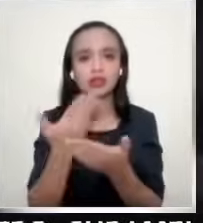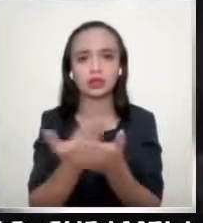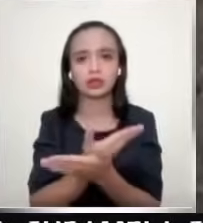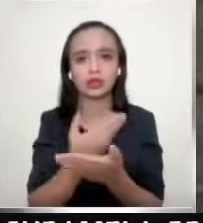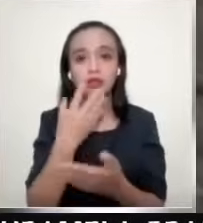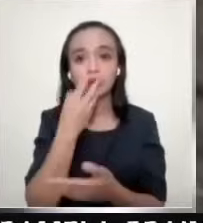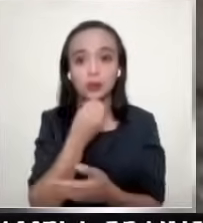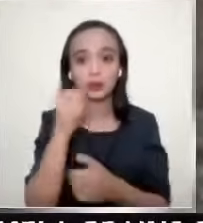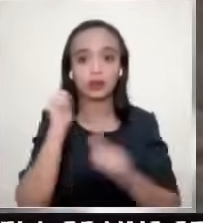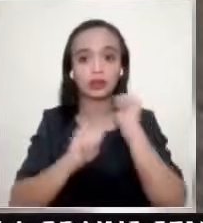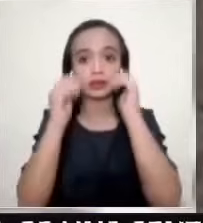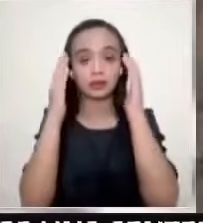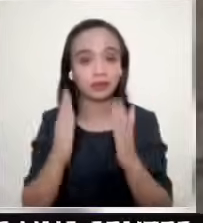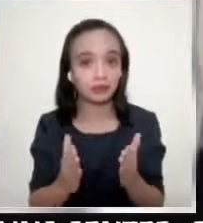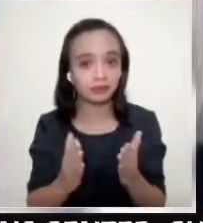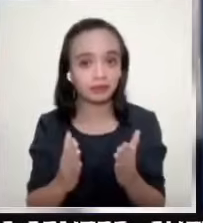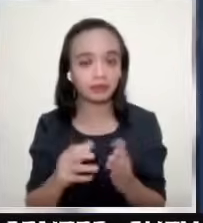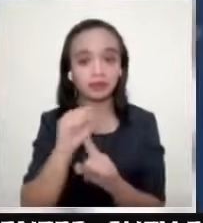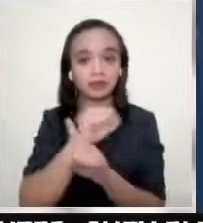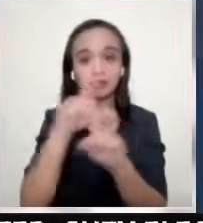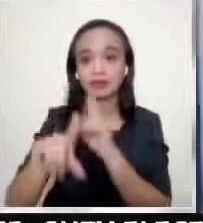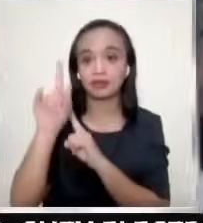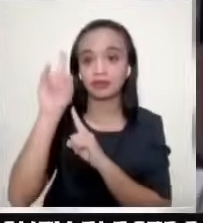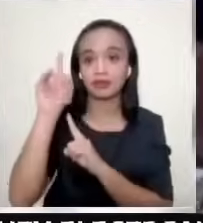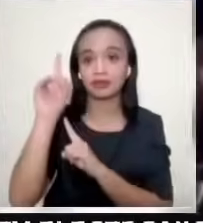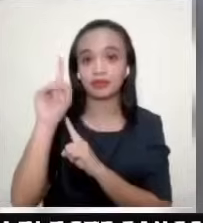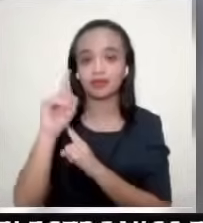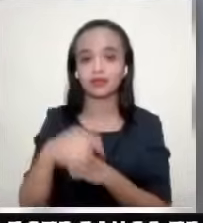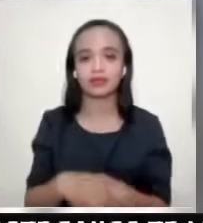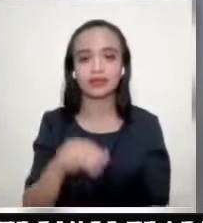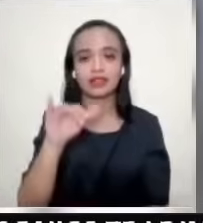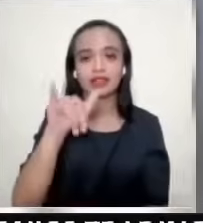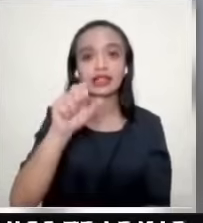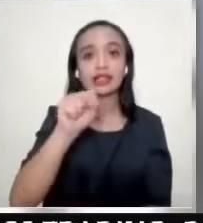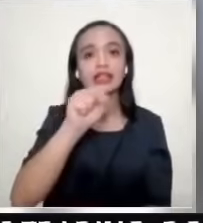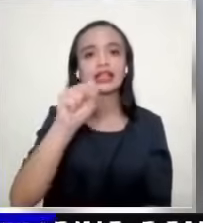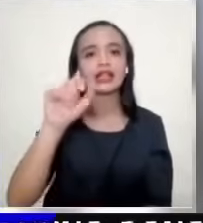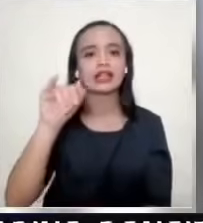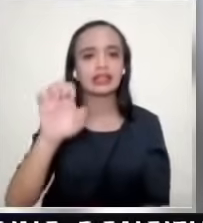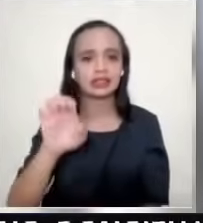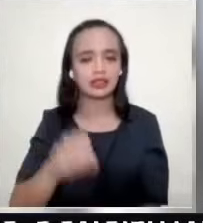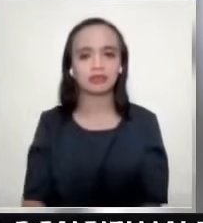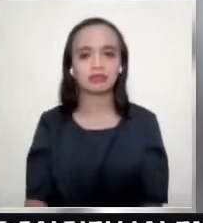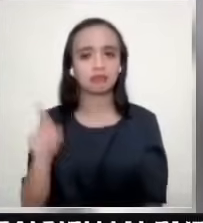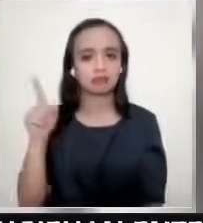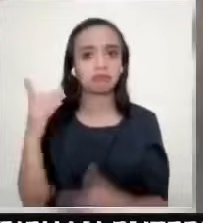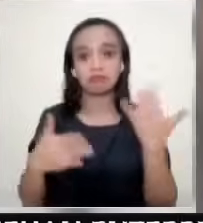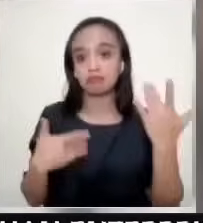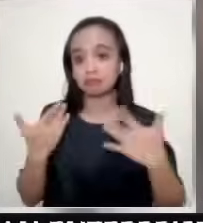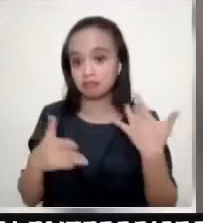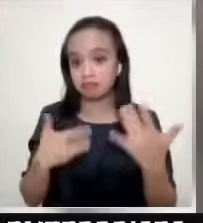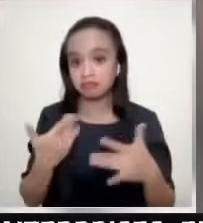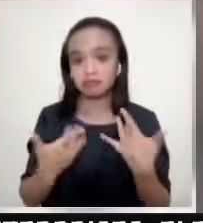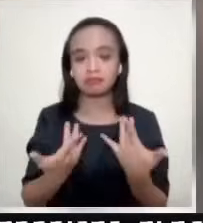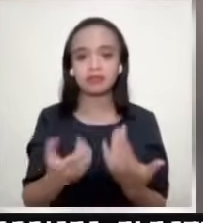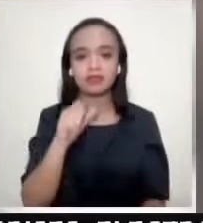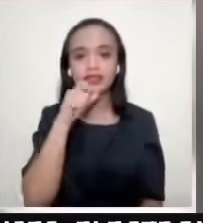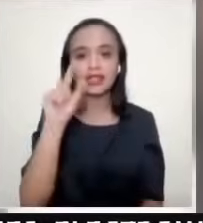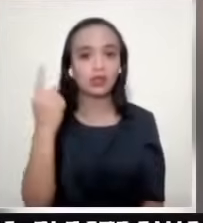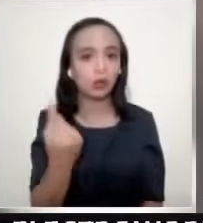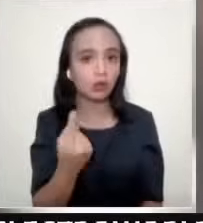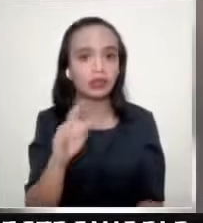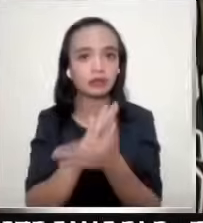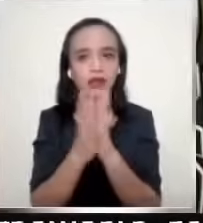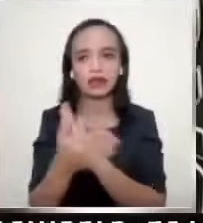and social media star Yassi Pressman. Excited na si Yassi hindi lang sa magiging role niya. Feeling